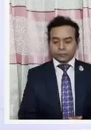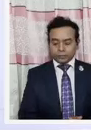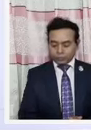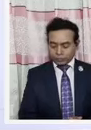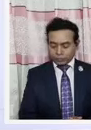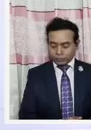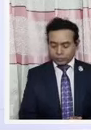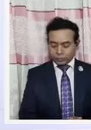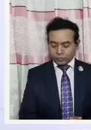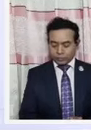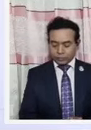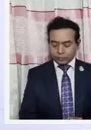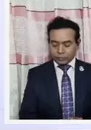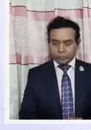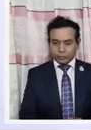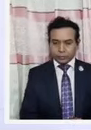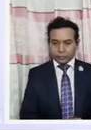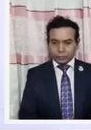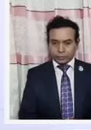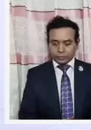59854 জন।